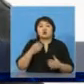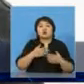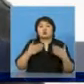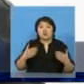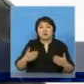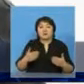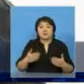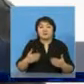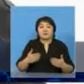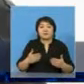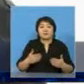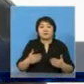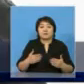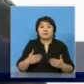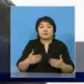астам